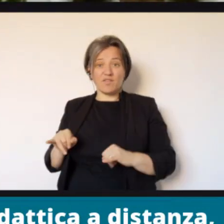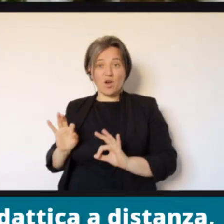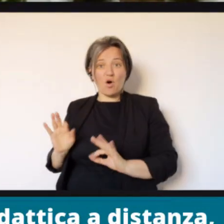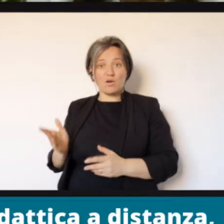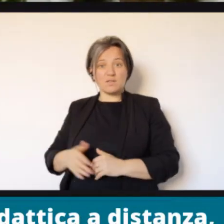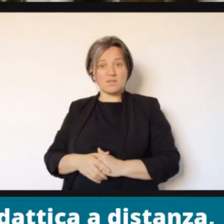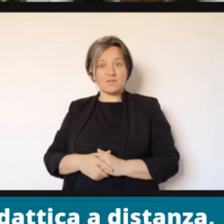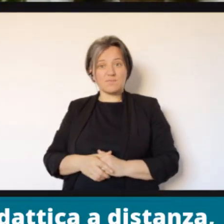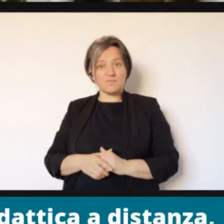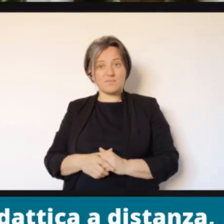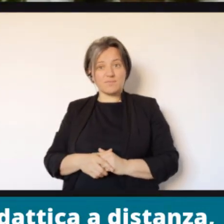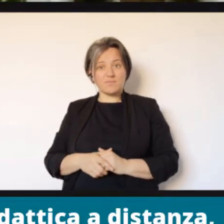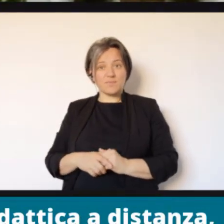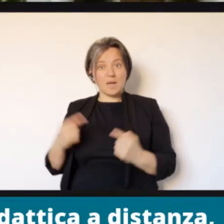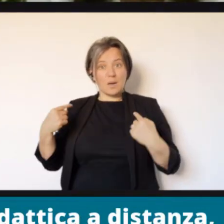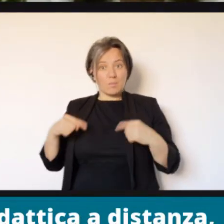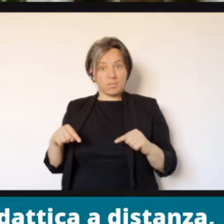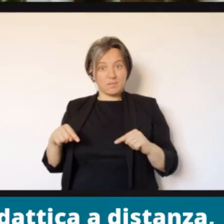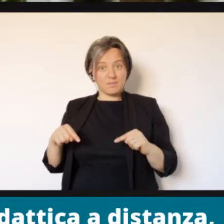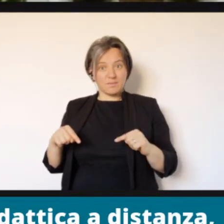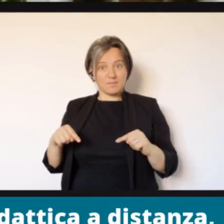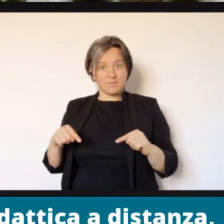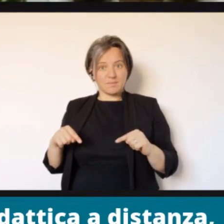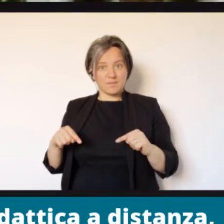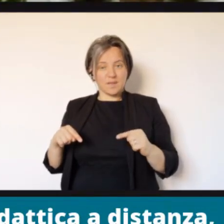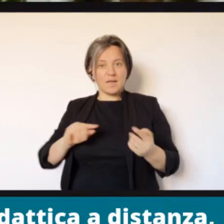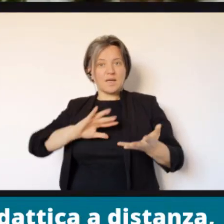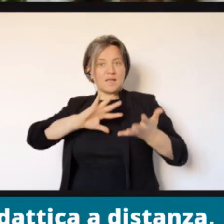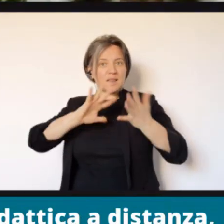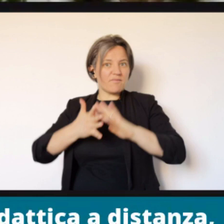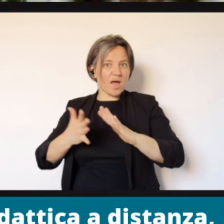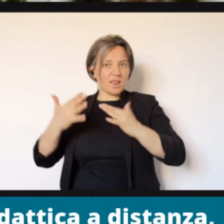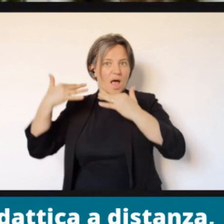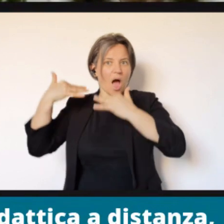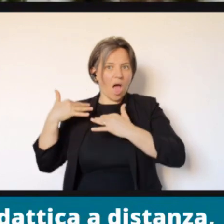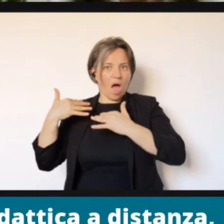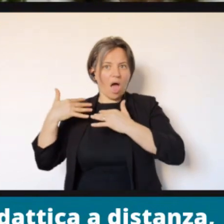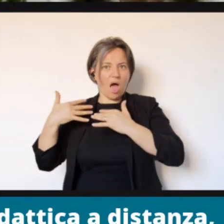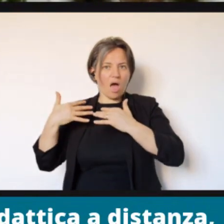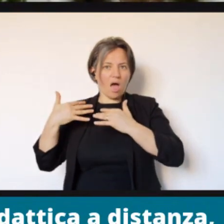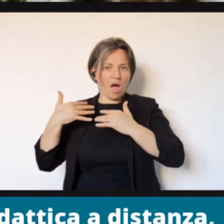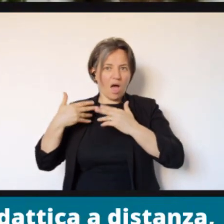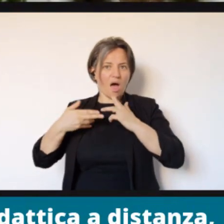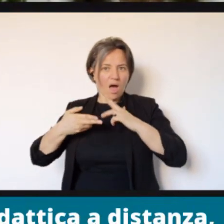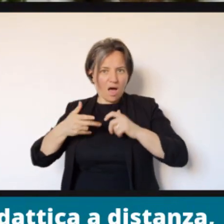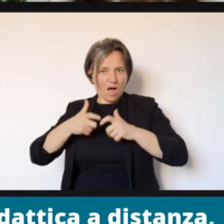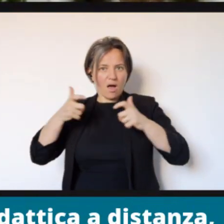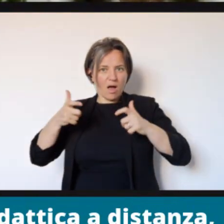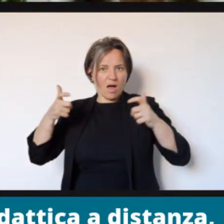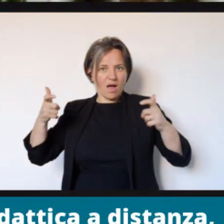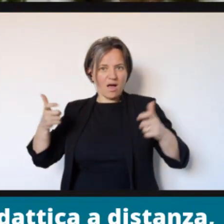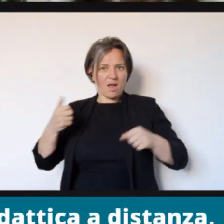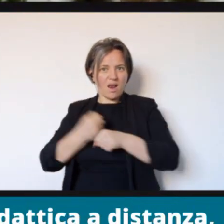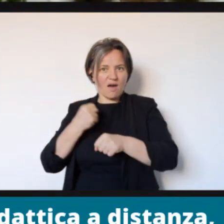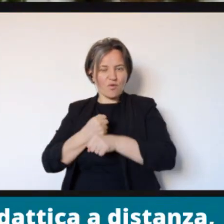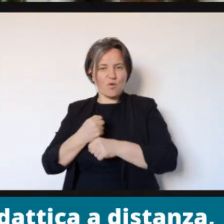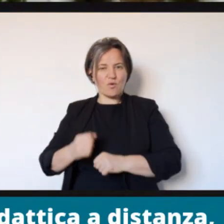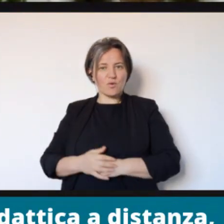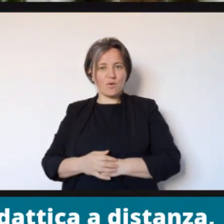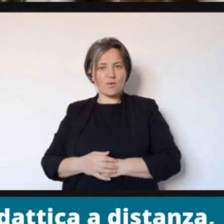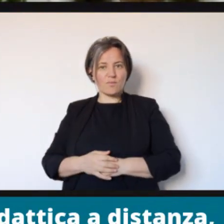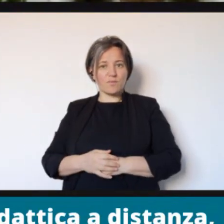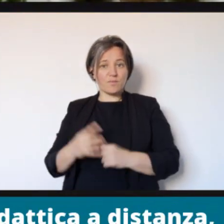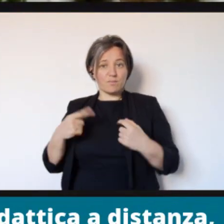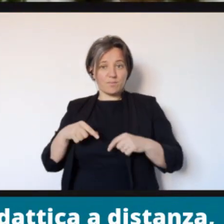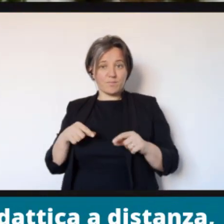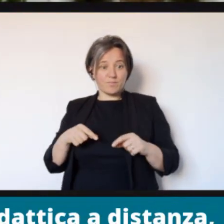E questo tutto insieme è un sovraccarico che non aiuta la